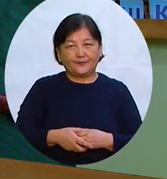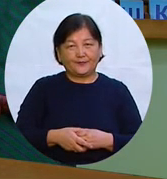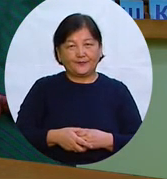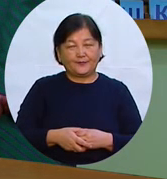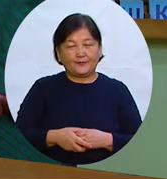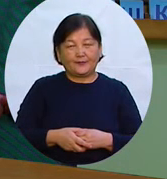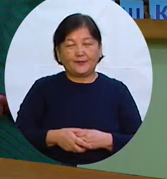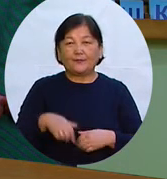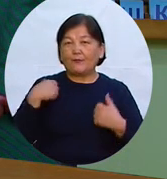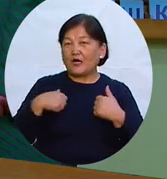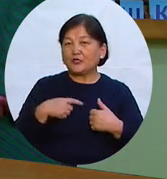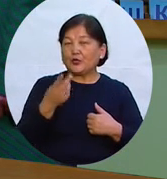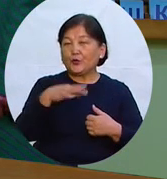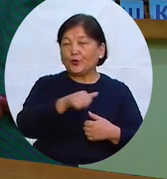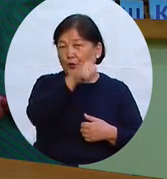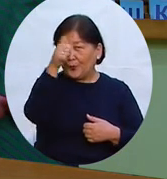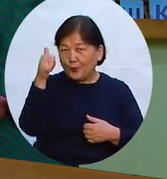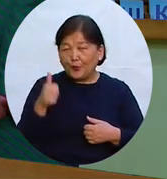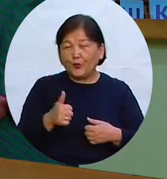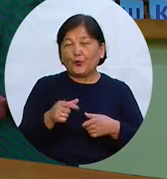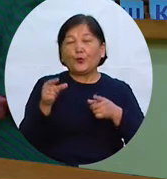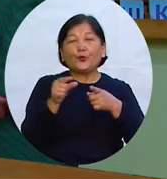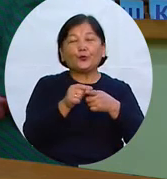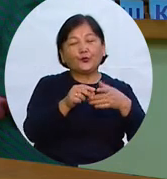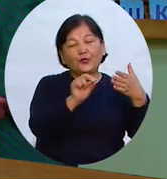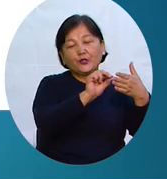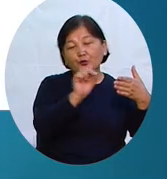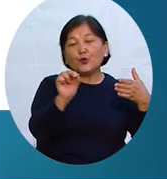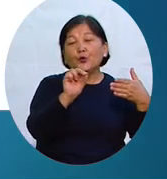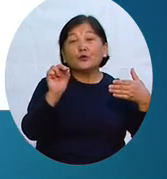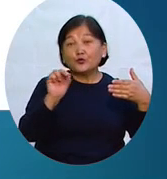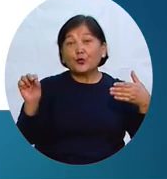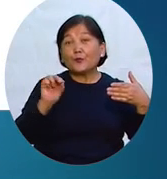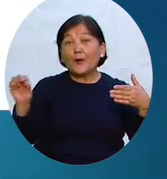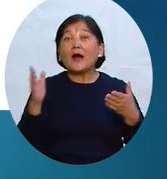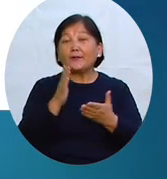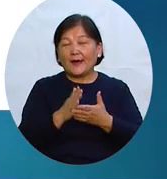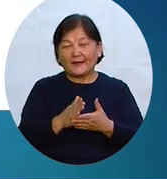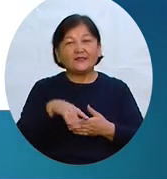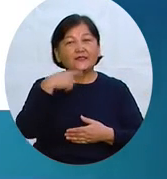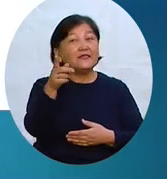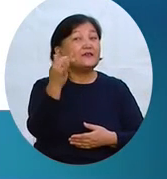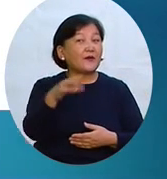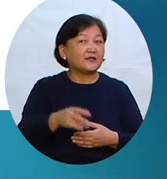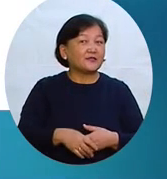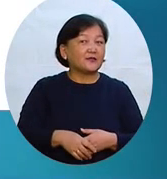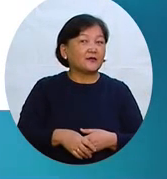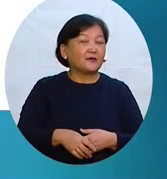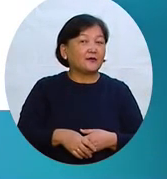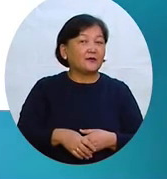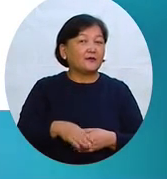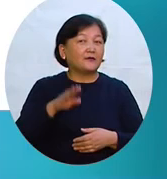За багшийнхын хувьд бүхэл үгийн доогуур зурмаар байна гэж багш нь таарт ингэж хэлжүүлсэн тийм ээ. За